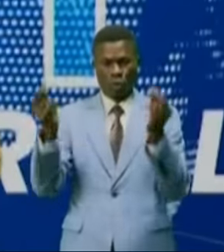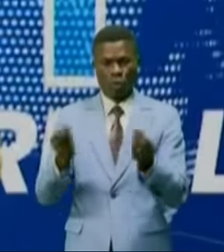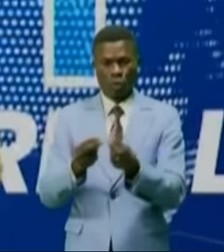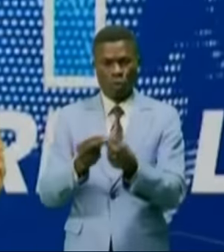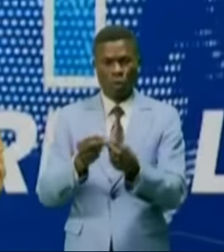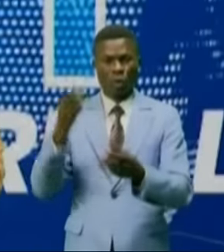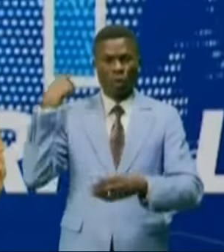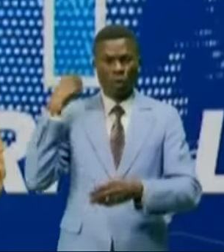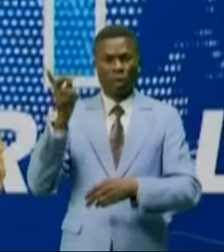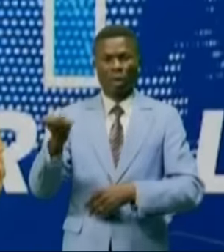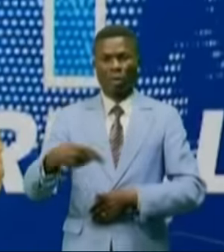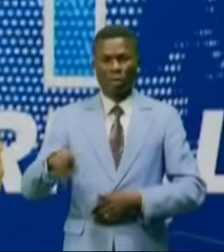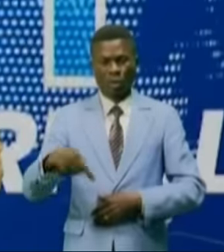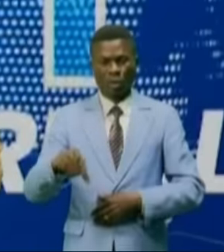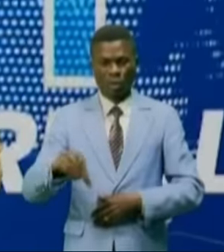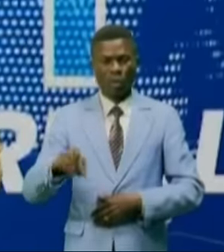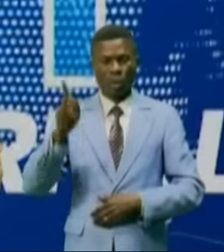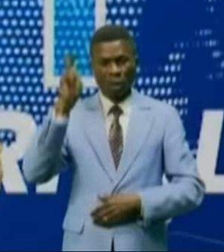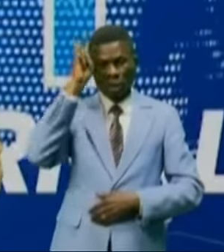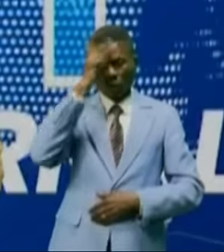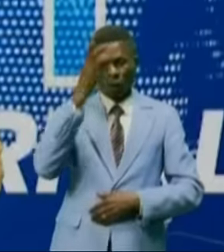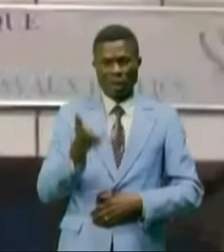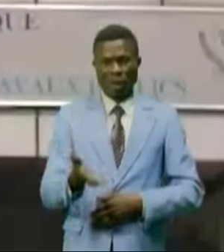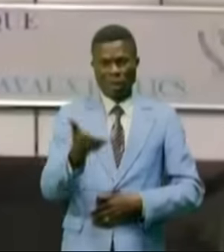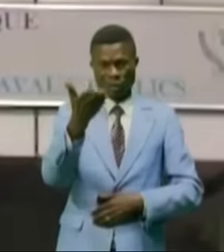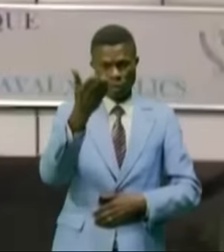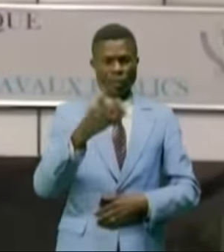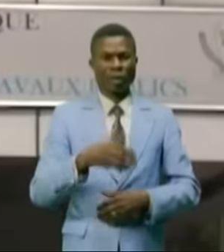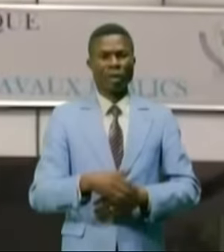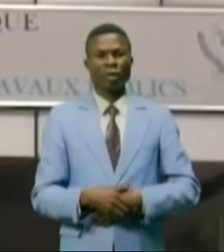des députés provinciaux de cette partie du pays.